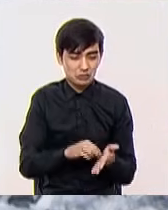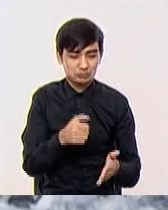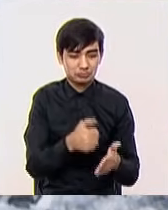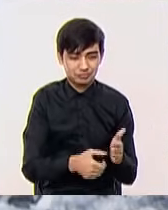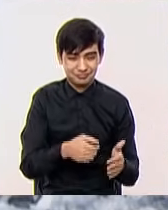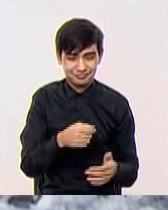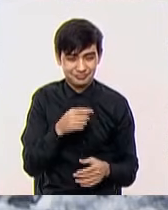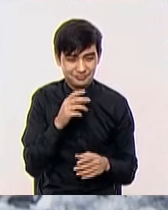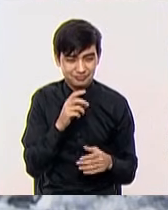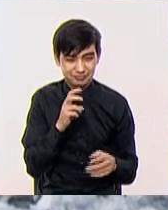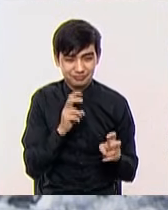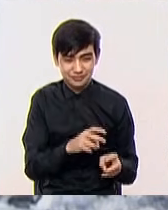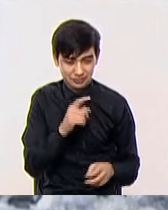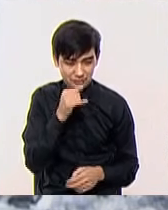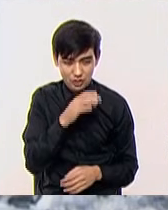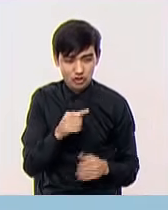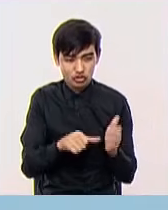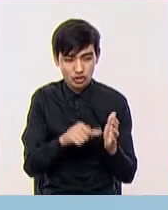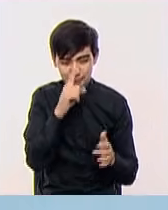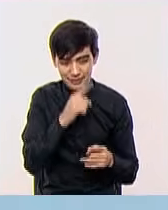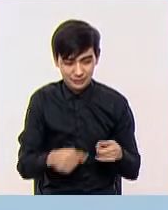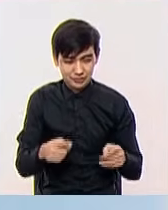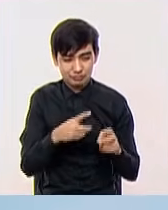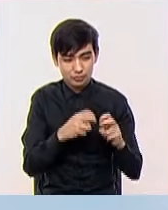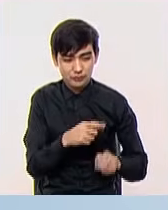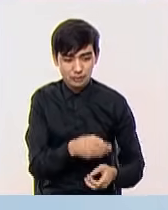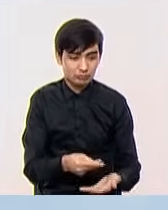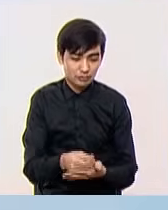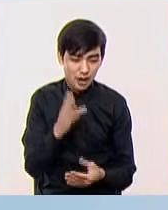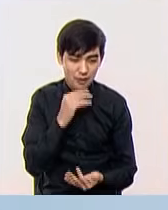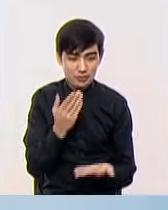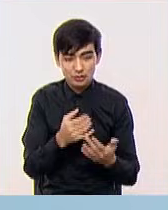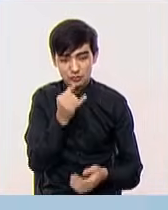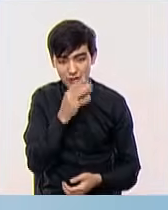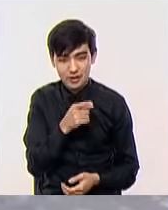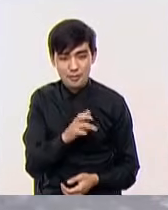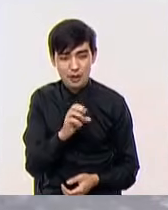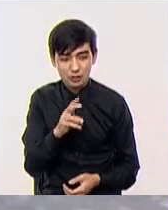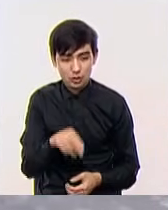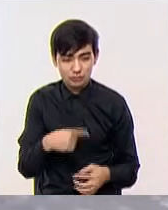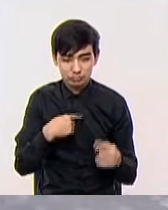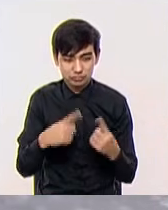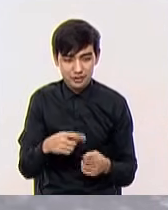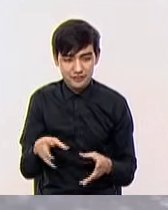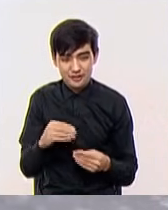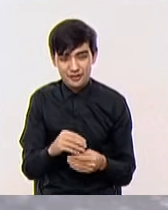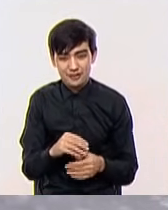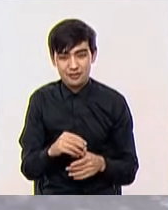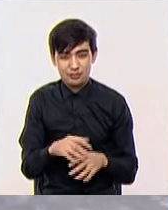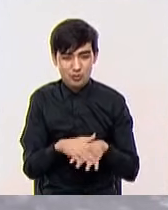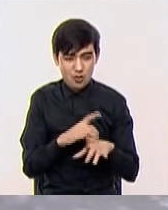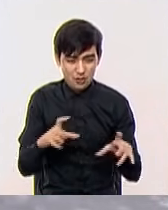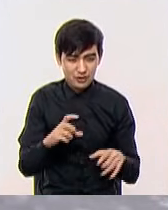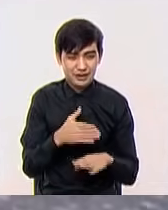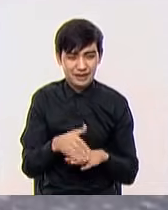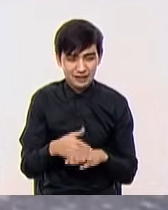ай бойы несиесін төлей алмайтын бақылайды. Яғни, банкроттық сұрап отырған азаматтың барлық дерегі көпшілікке,